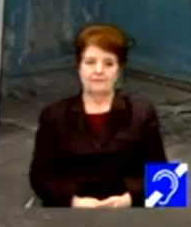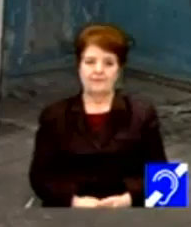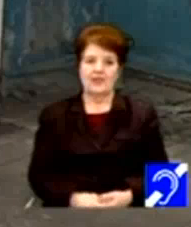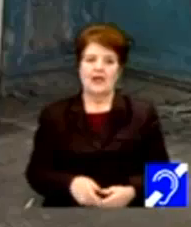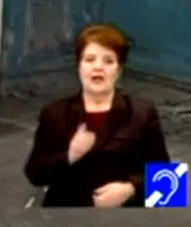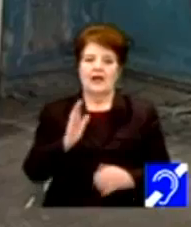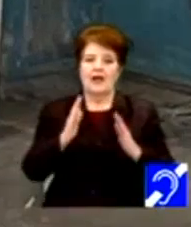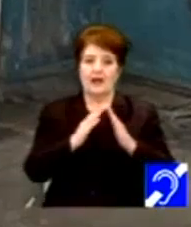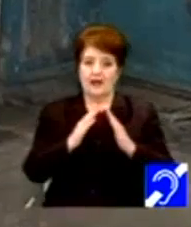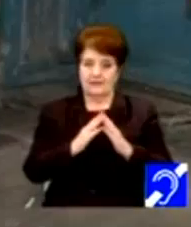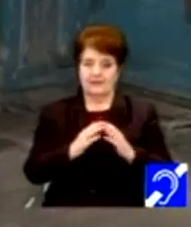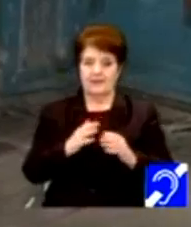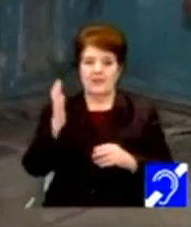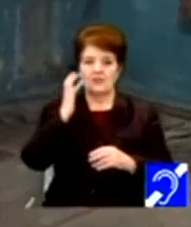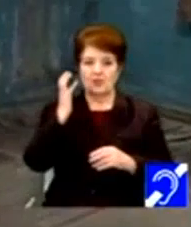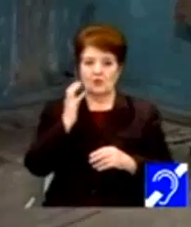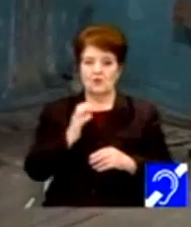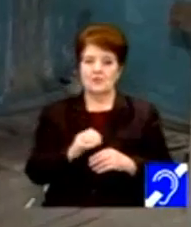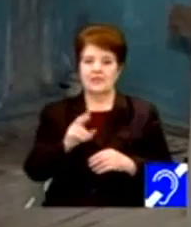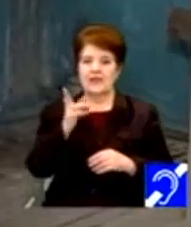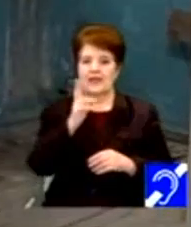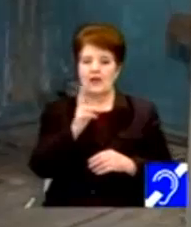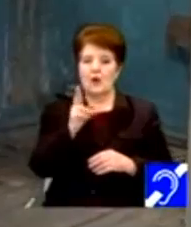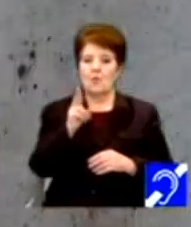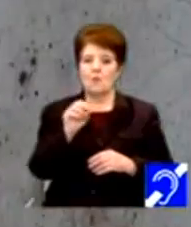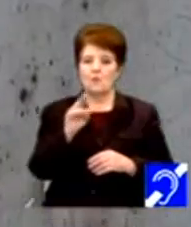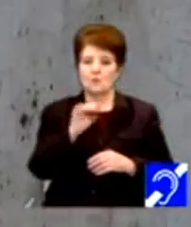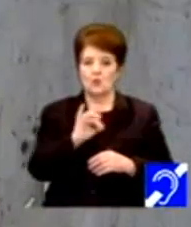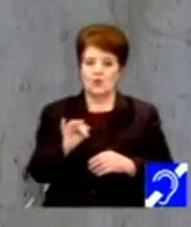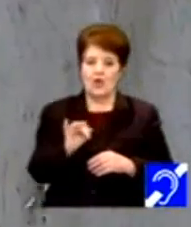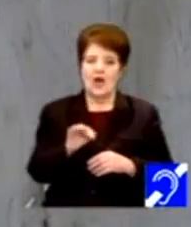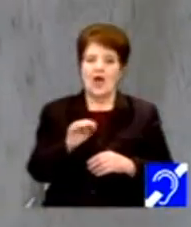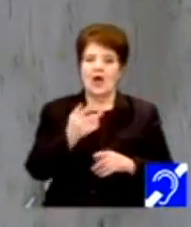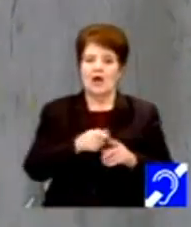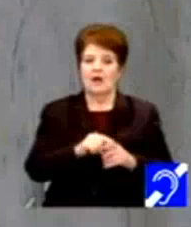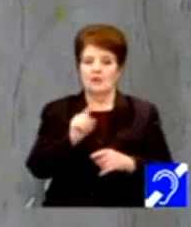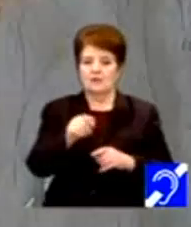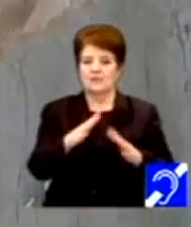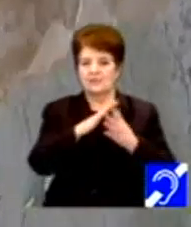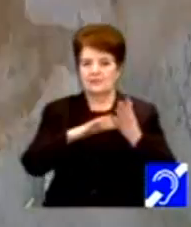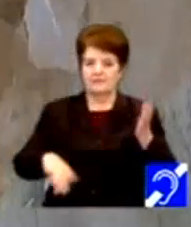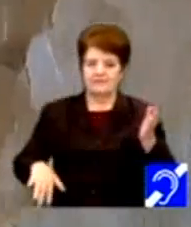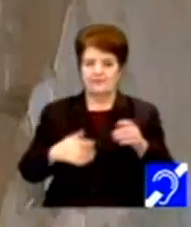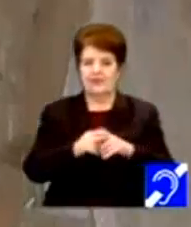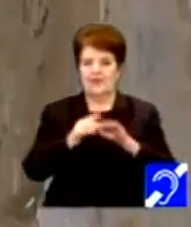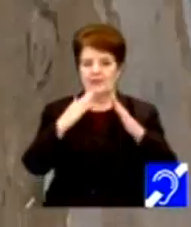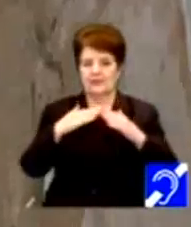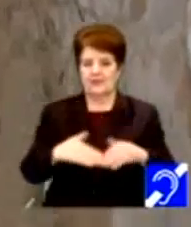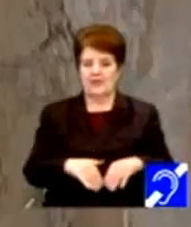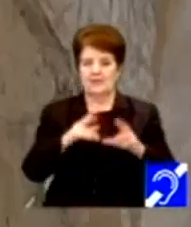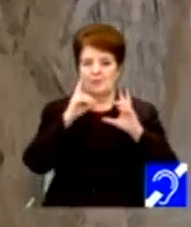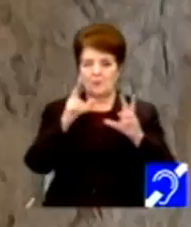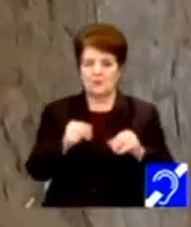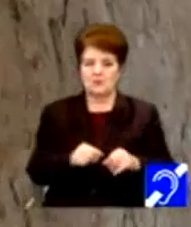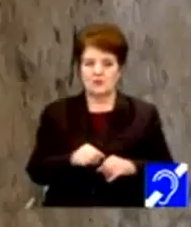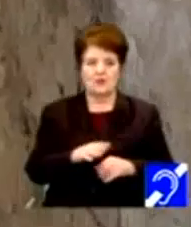Casa din Cernăuț a lui Aron Pumnu, dascălul lui Mihai Eminescu, a ajuns o ruină. De-a lungul anilor au fost multe promisiuni, dar